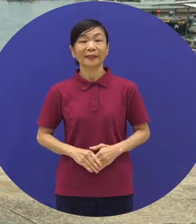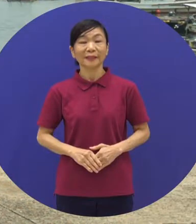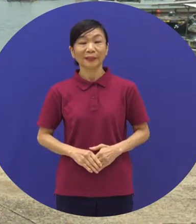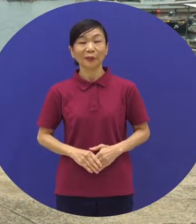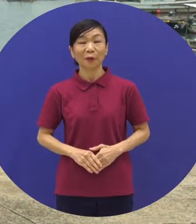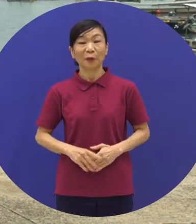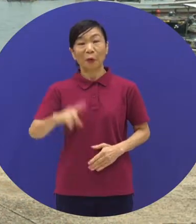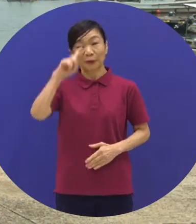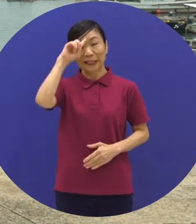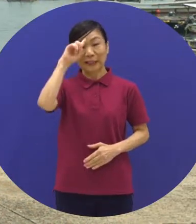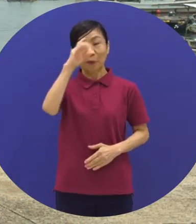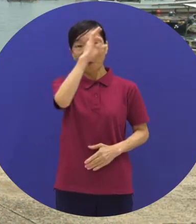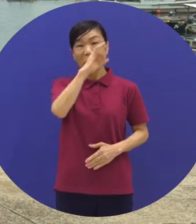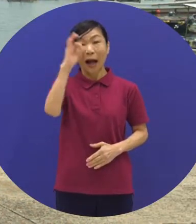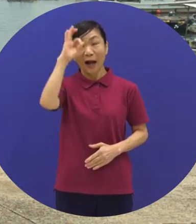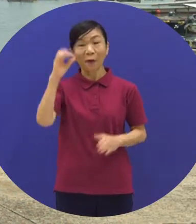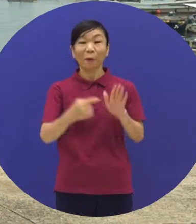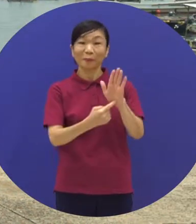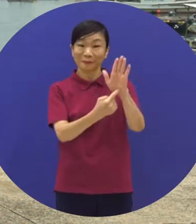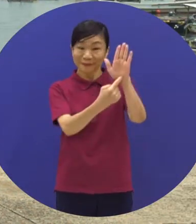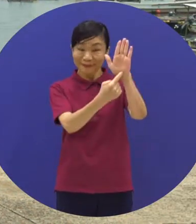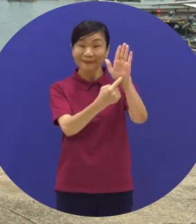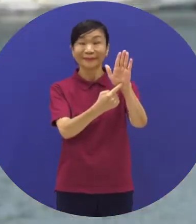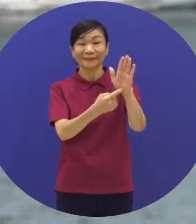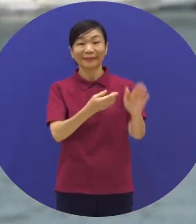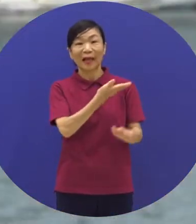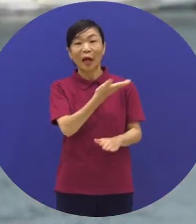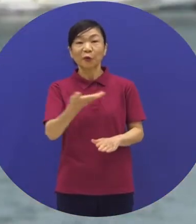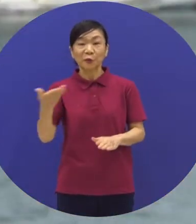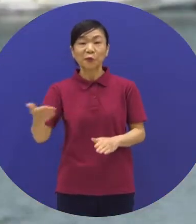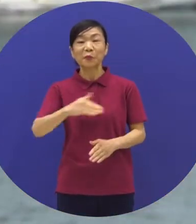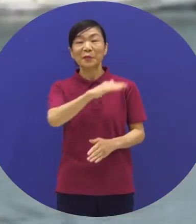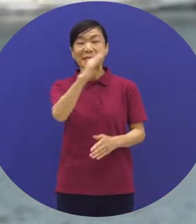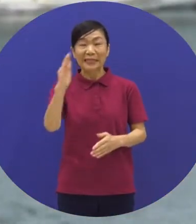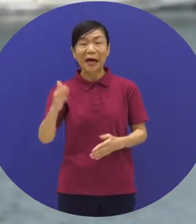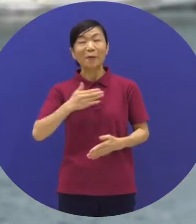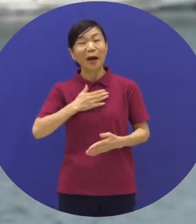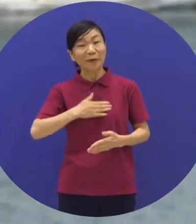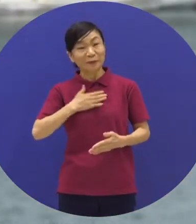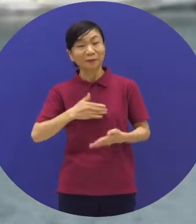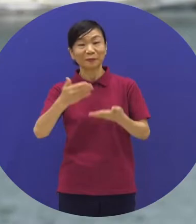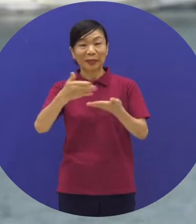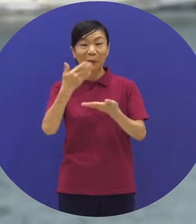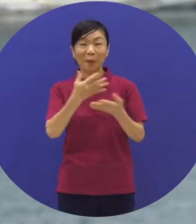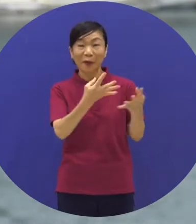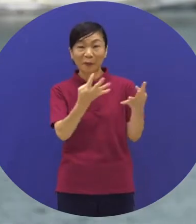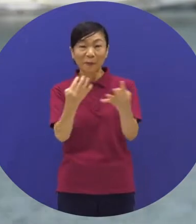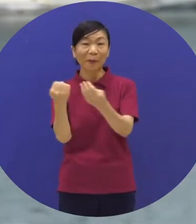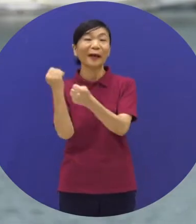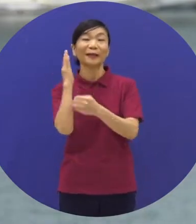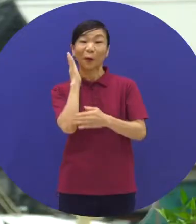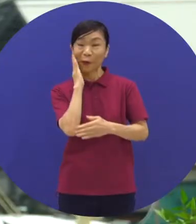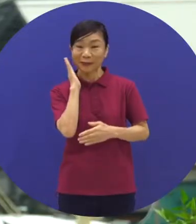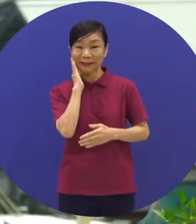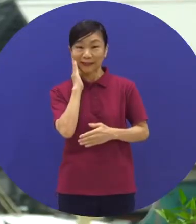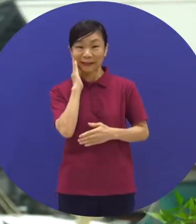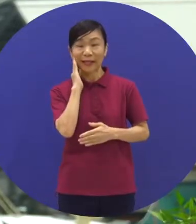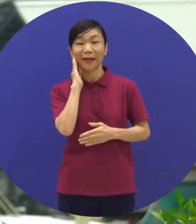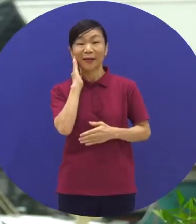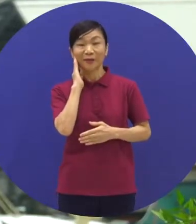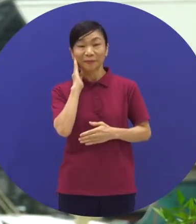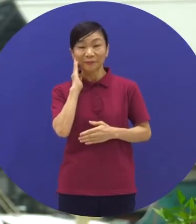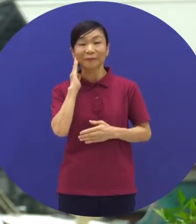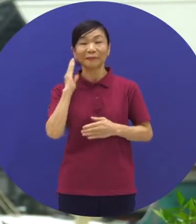さて市長、佐世保は観光地として有名ですが、海と大地に恵まれた食の宝庫でもありますよね。 そうなん